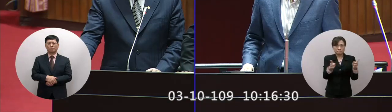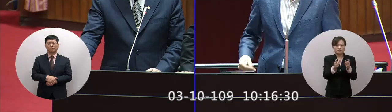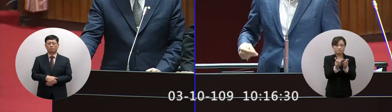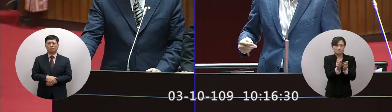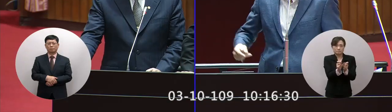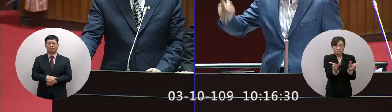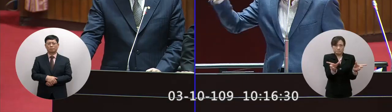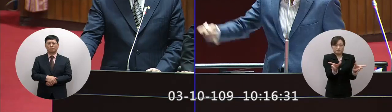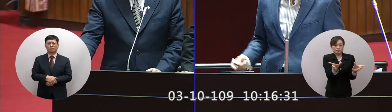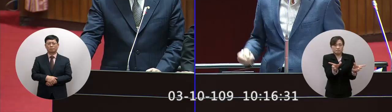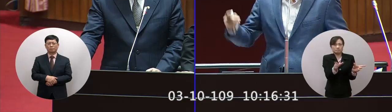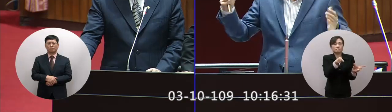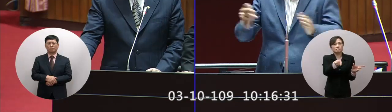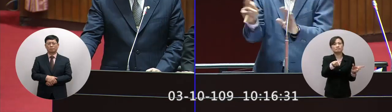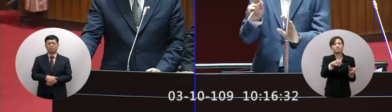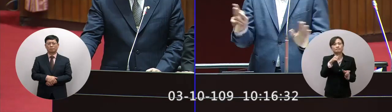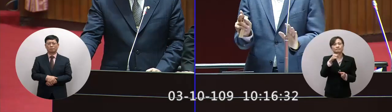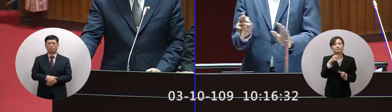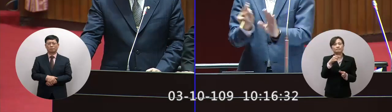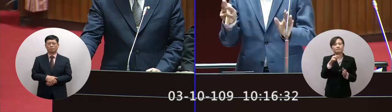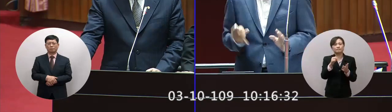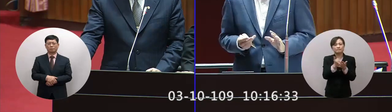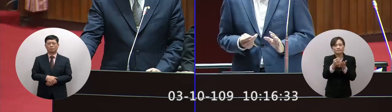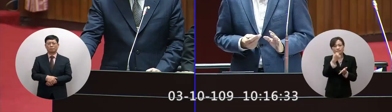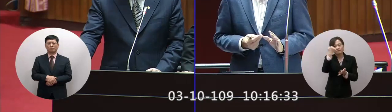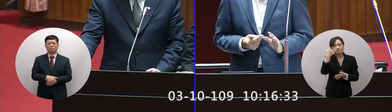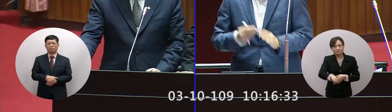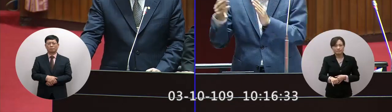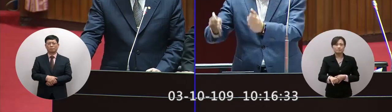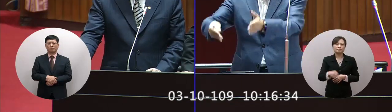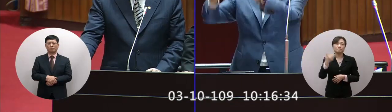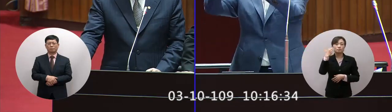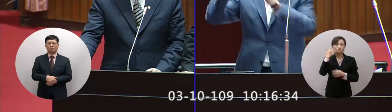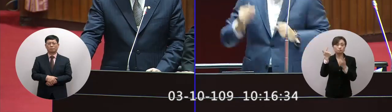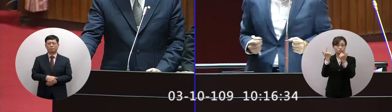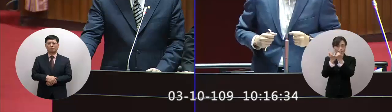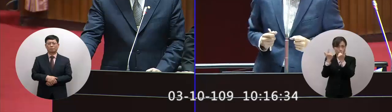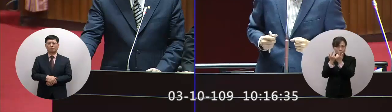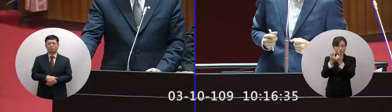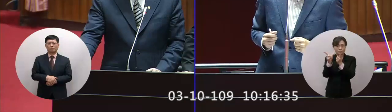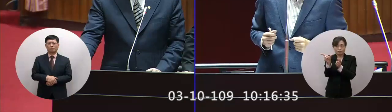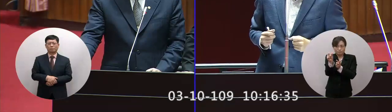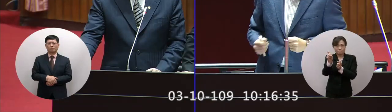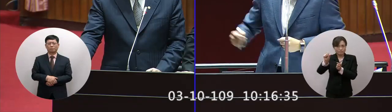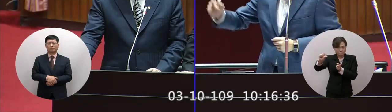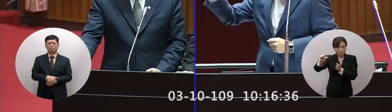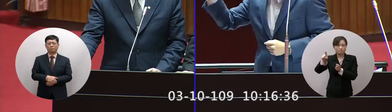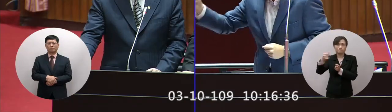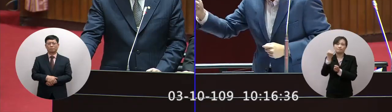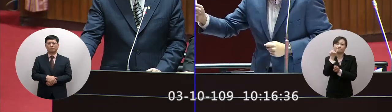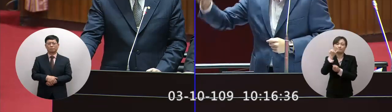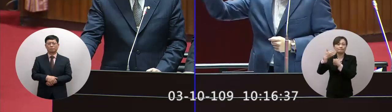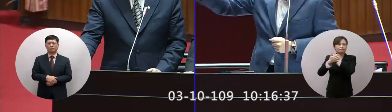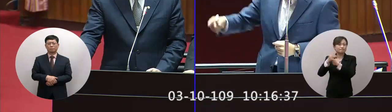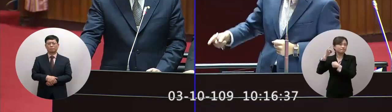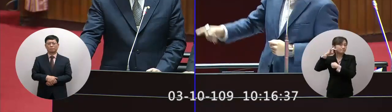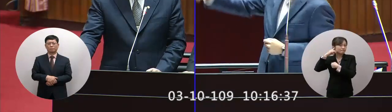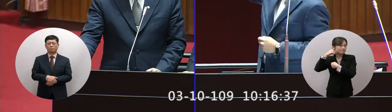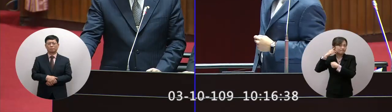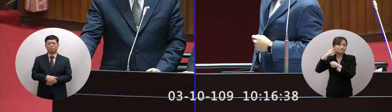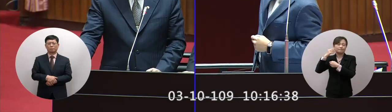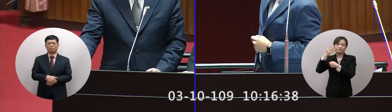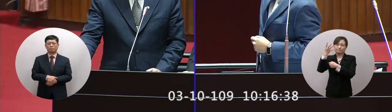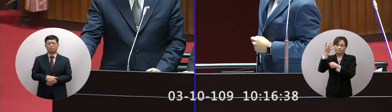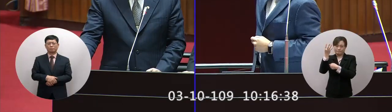因为哈、哦，如果在台北没事，15公尺，你就是优质的噪音品质。你在桃园要